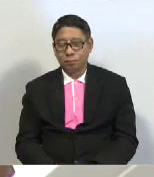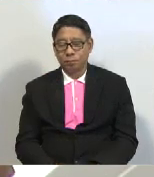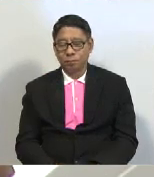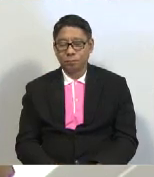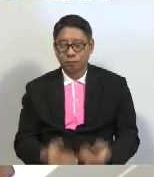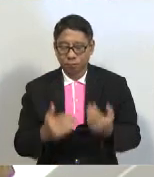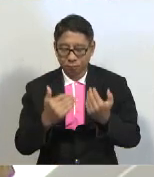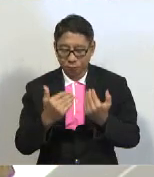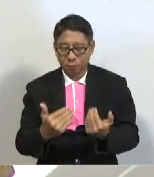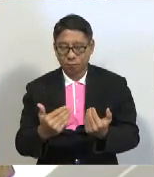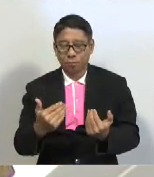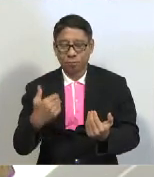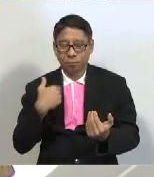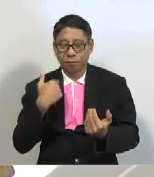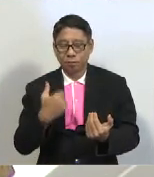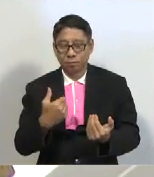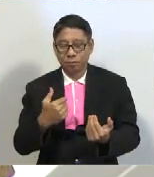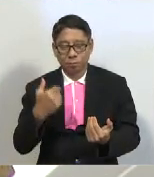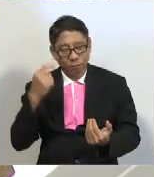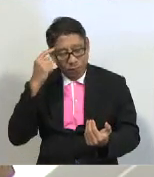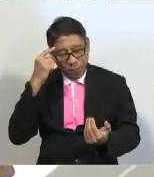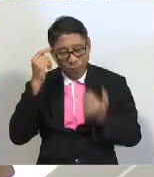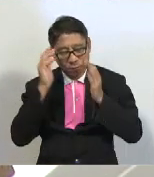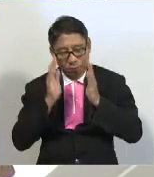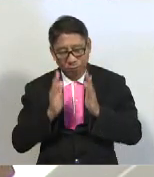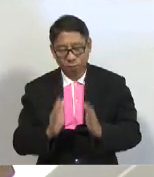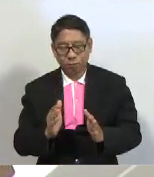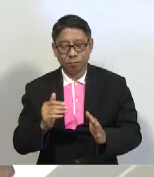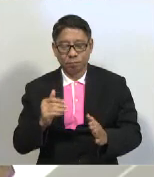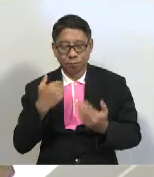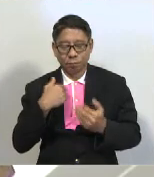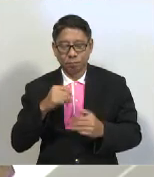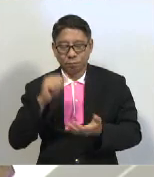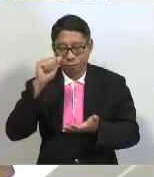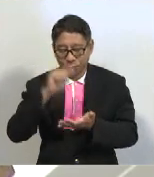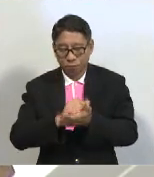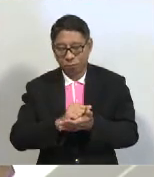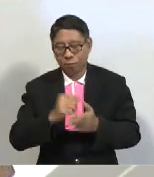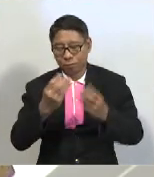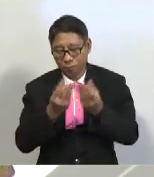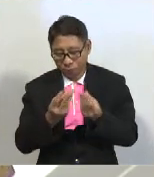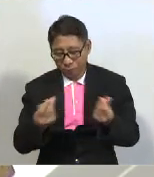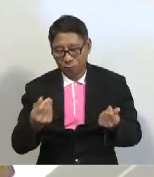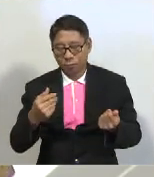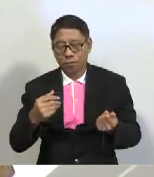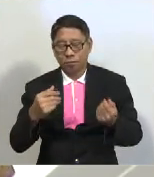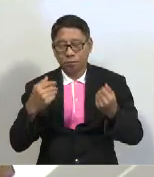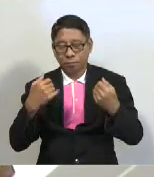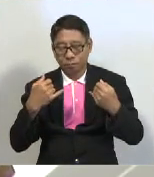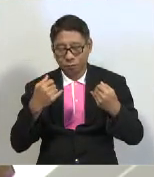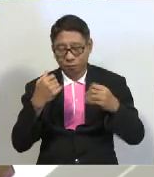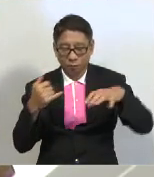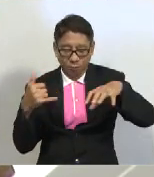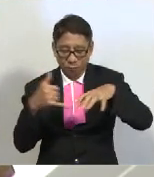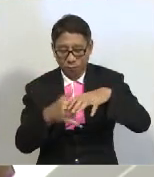ดังนั้นไม่ว่าบุคคลที่เข้าครอบครองหรือบุกรุกใน